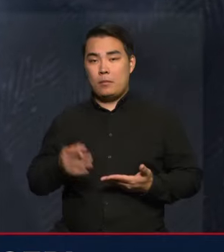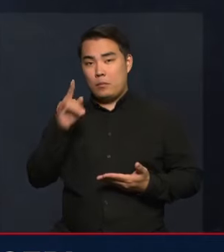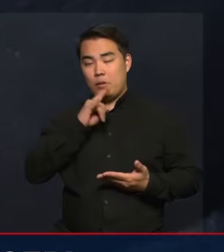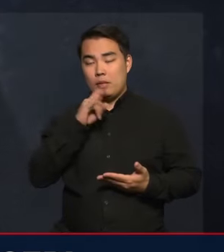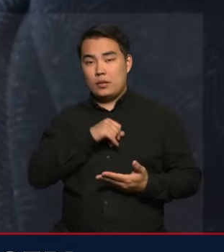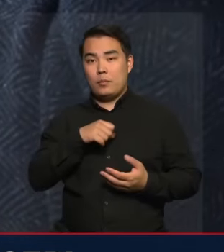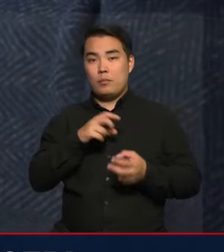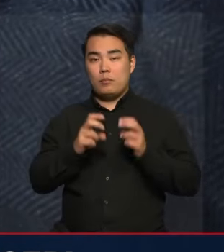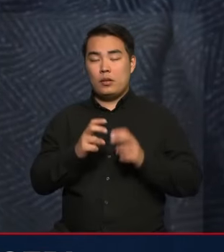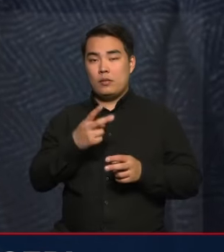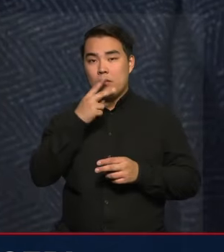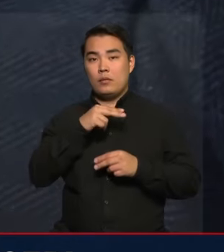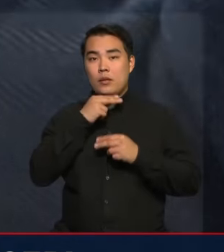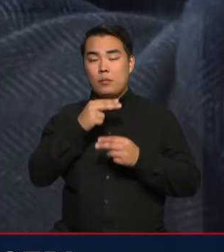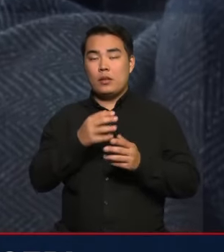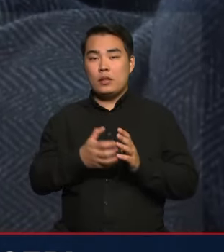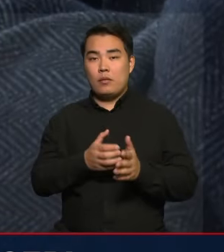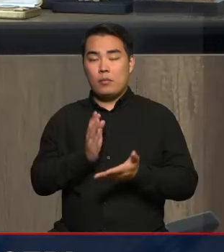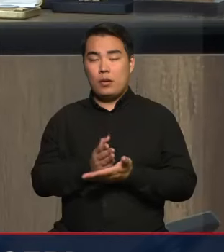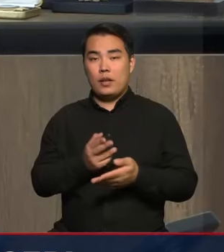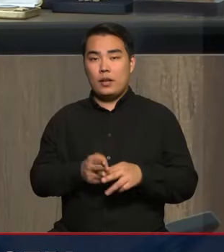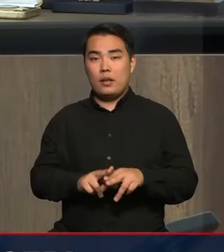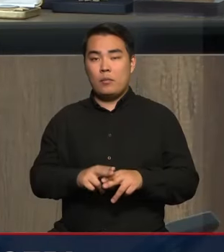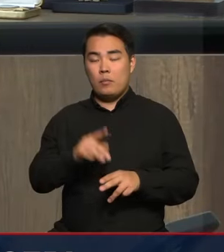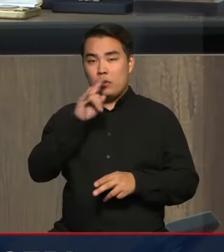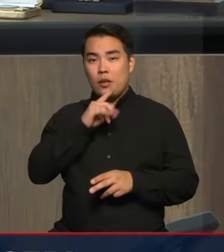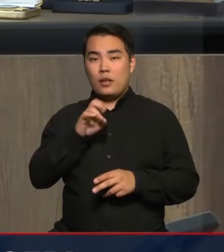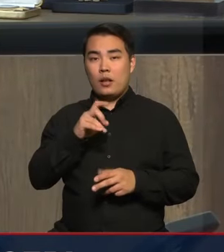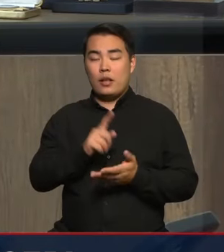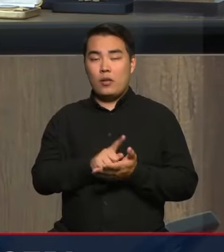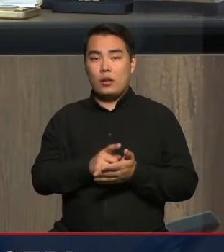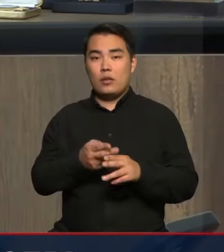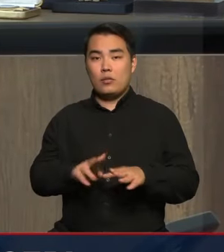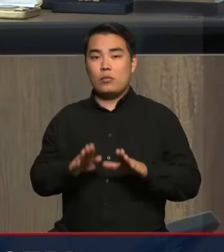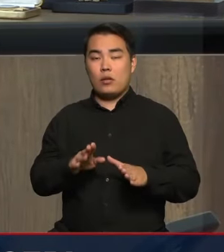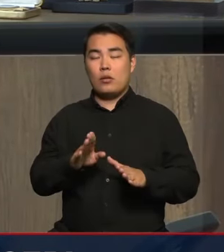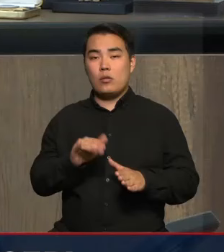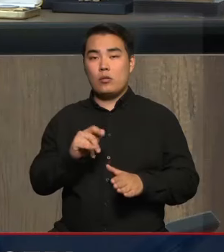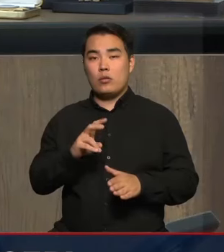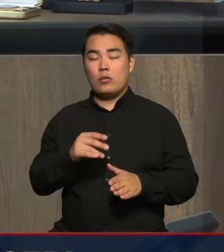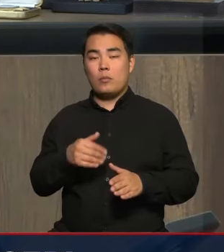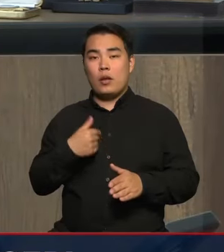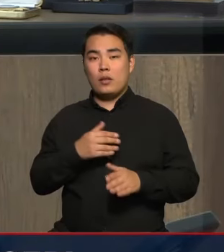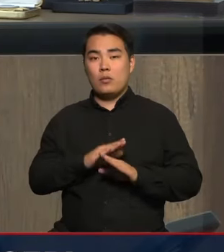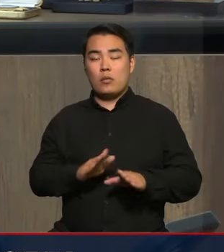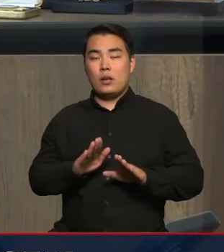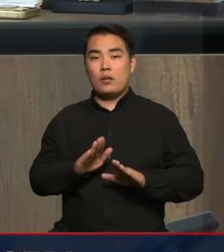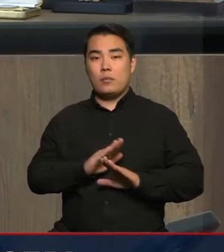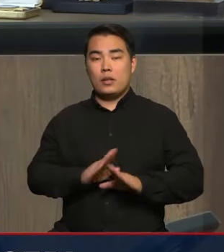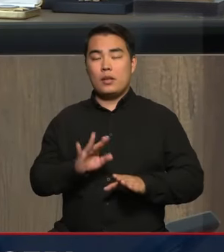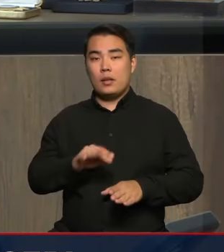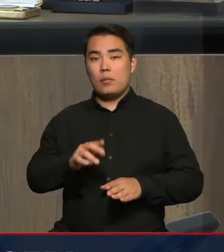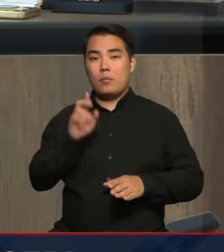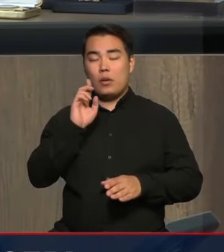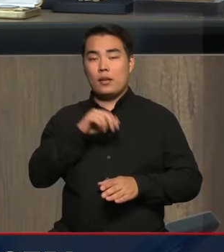өндіруші елдерді бақылай алмай қалуымыз да мүмкін. Мұнай нарығы тек қана өндірушіден тұрмайды ғой. Мұнай нарығының